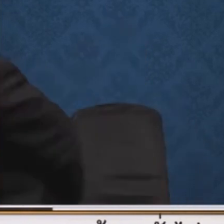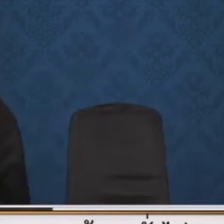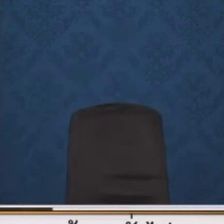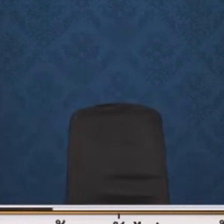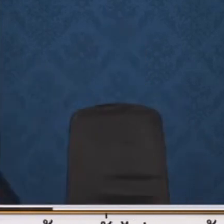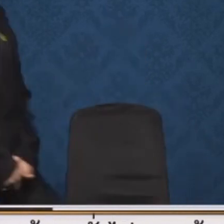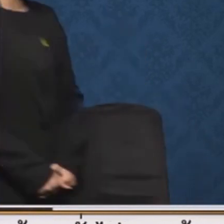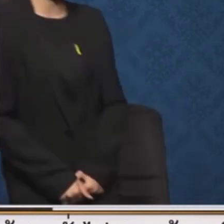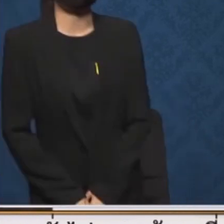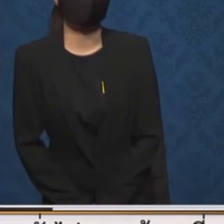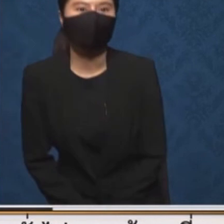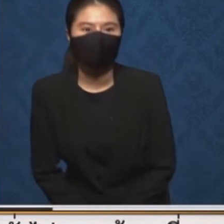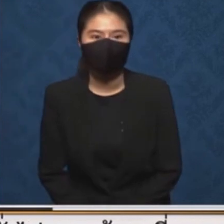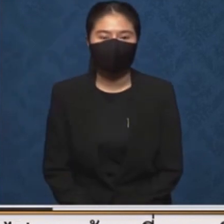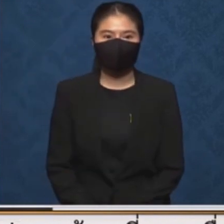ผล